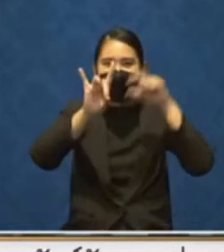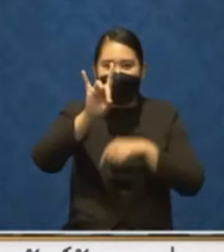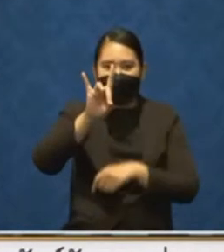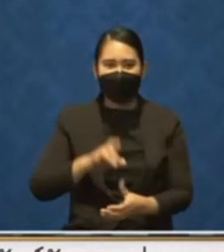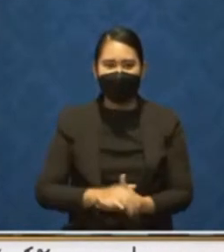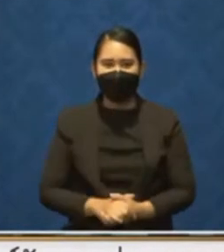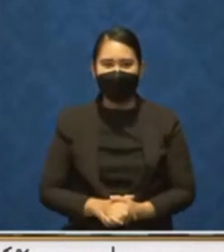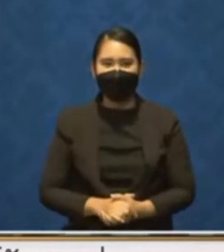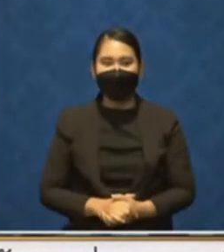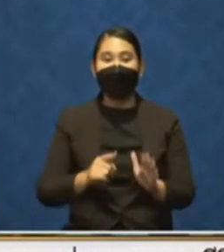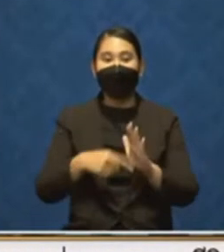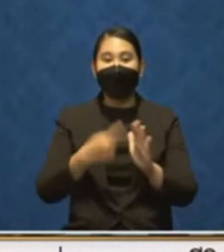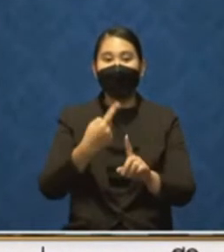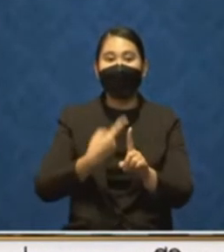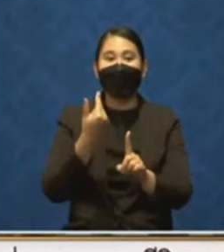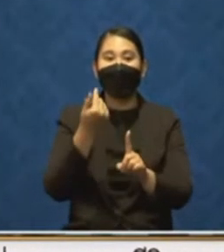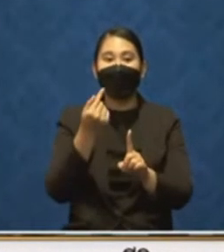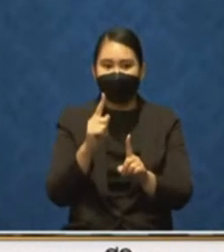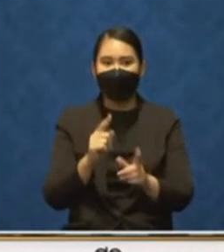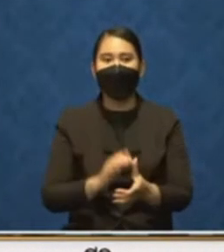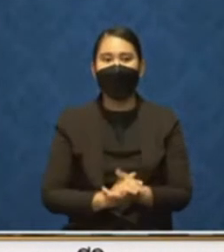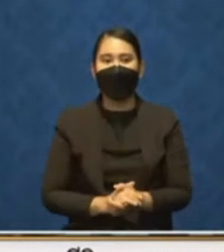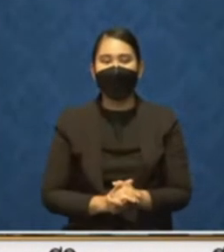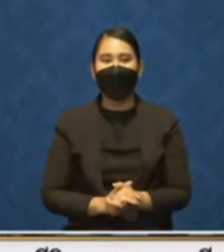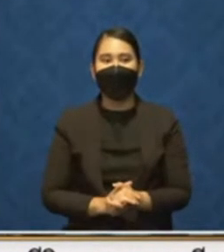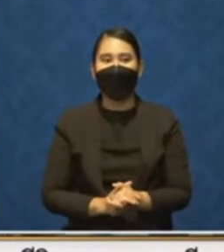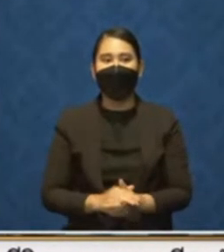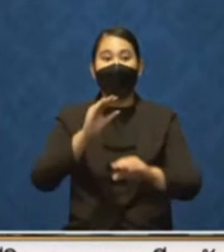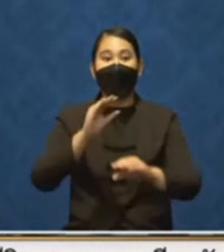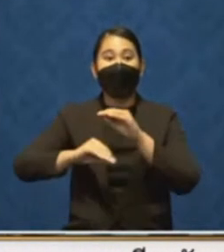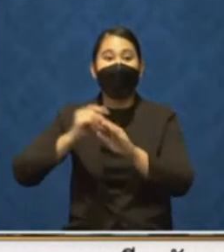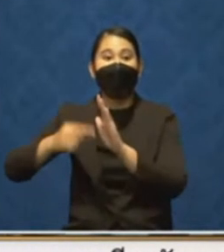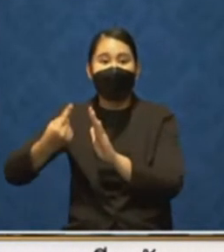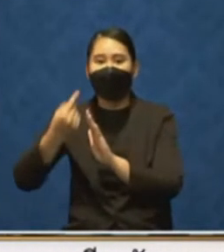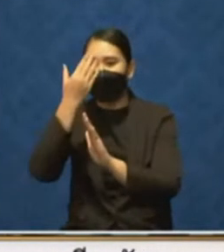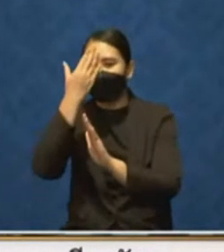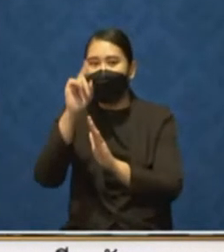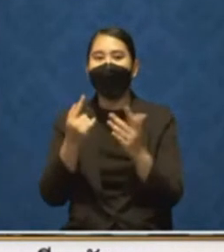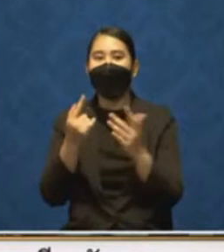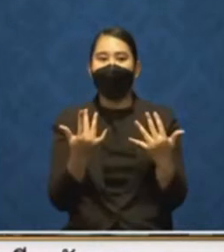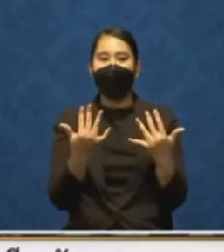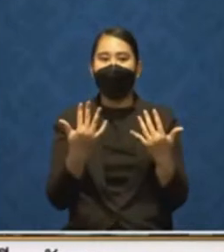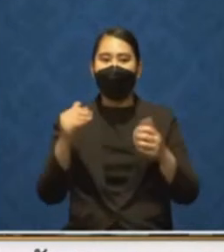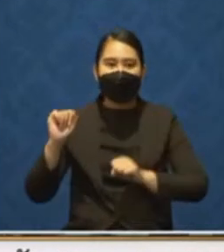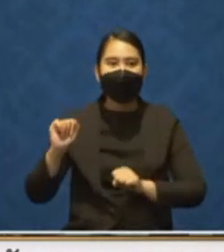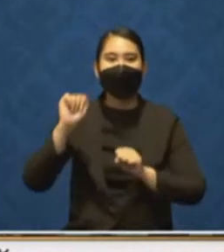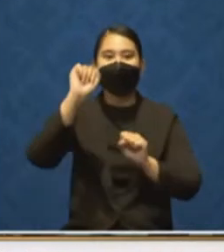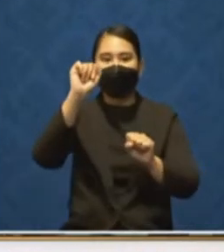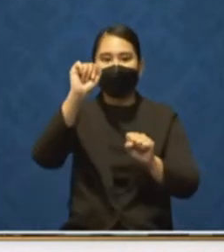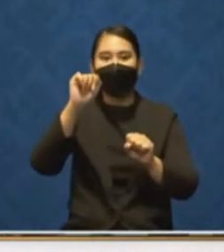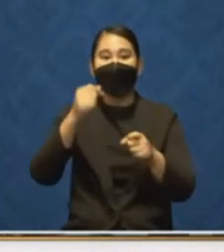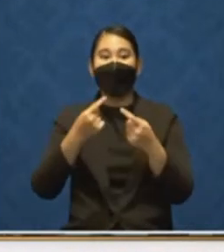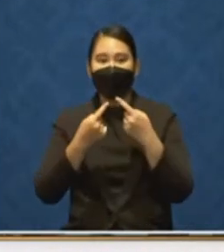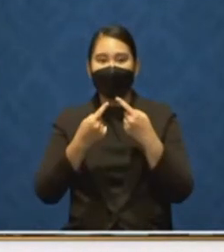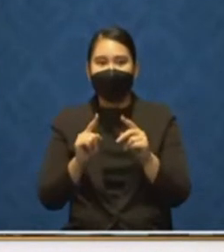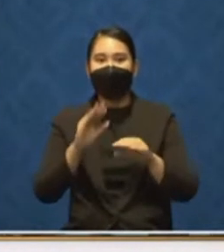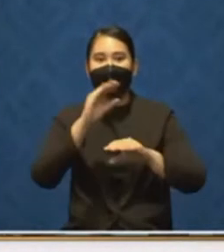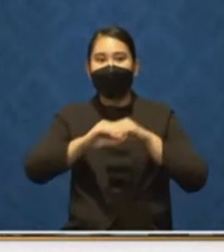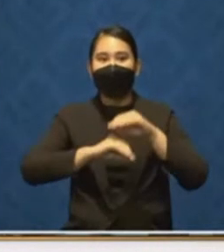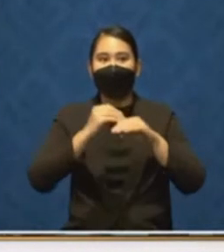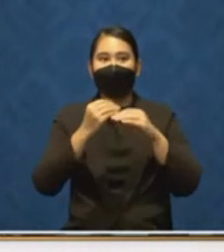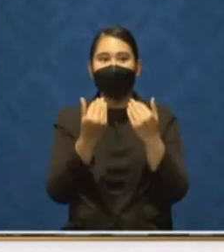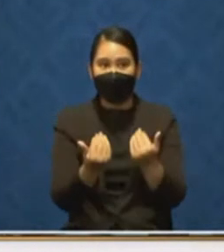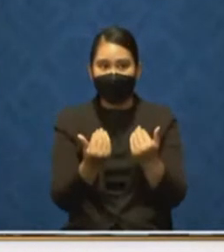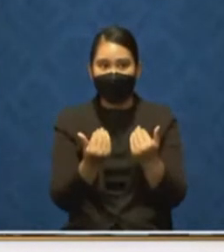พฤศจิกายนคงไม่ต้องรอประกาศน่าจะกิจจานุเบกษาแต่คุณพระช่วยโครงการทั้งหมดพัน